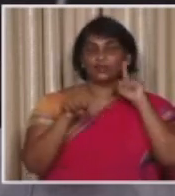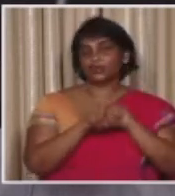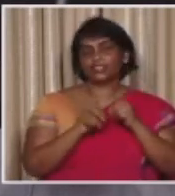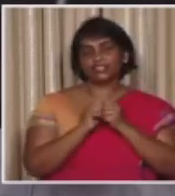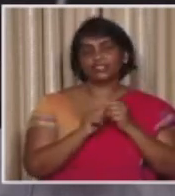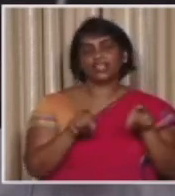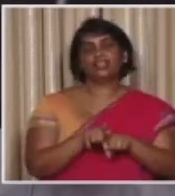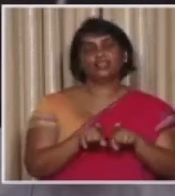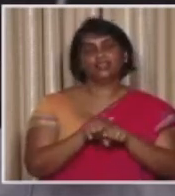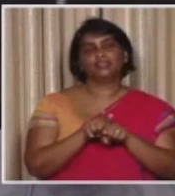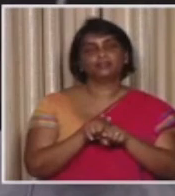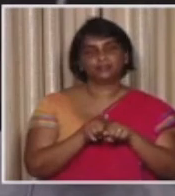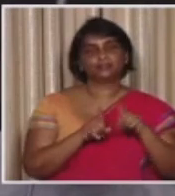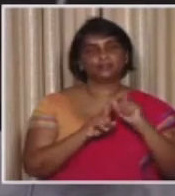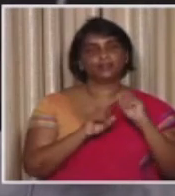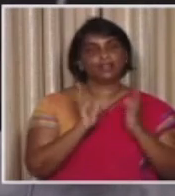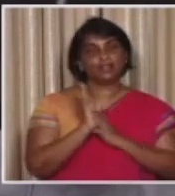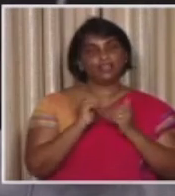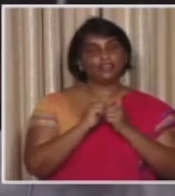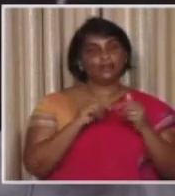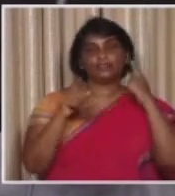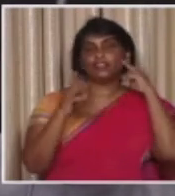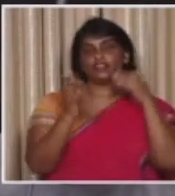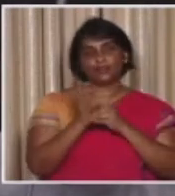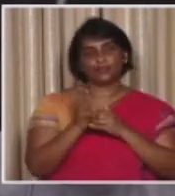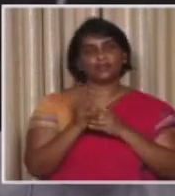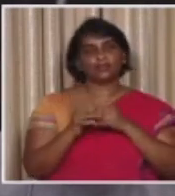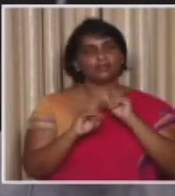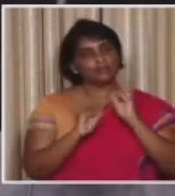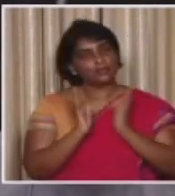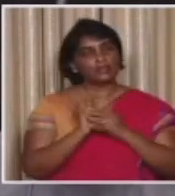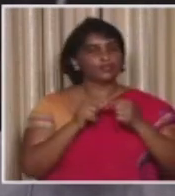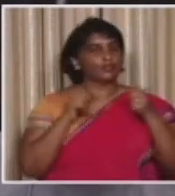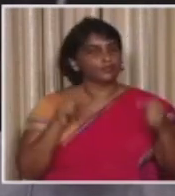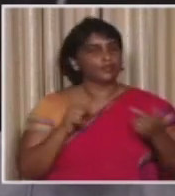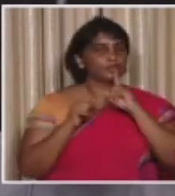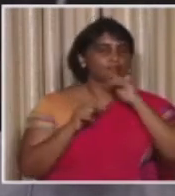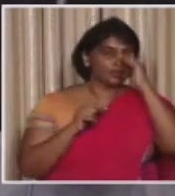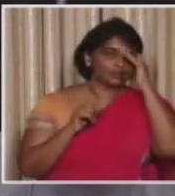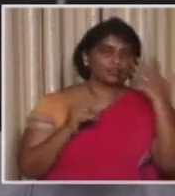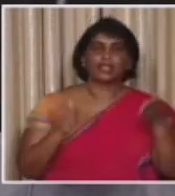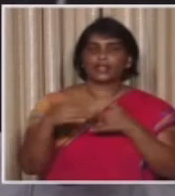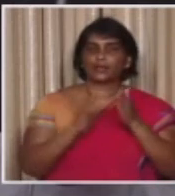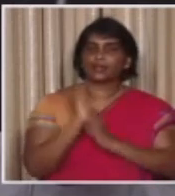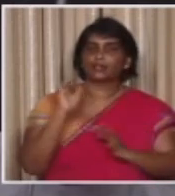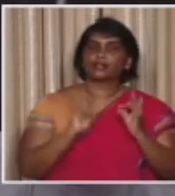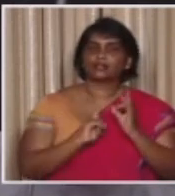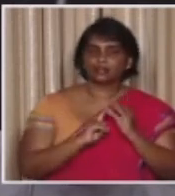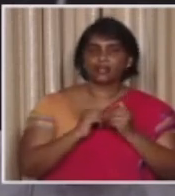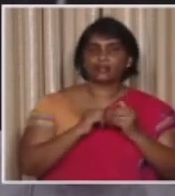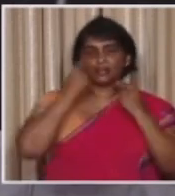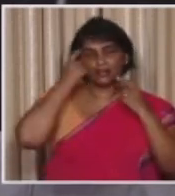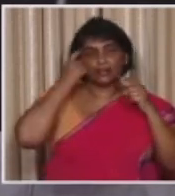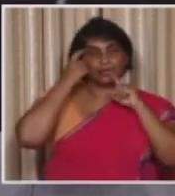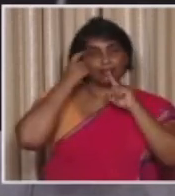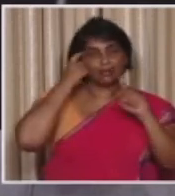ජනාධිපතිවරයෙක් වෙන්න පුළුවන්. ඒක අගමැතිවරයෙක් වෙන්න පුළුවන්. ඒක විපක්ෂ නායක වෙන්න පුළුවන්. ඒක කතානායක වෙන්න පුළුවන්. ඒක කැබිනට් ඇමතිවරයෙක් වෙන්න පුළුවන්. ඒක